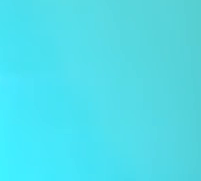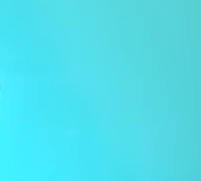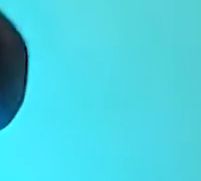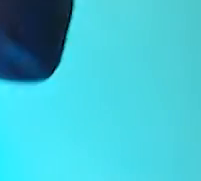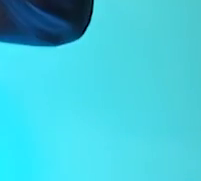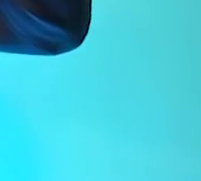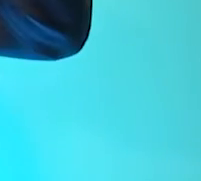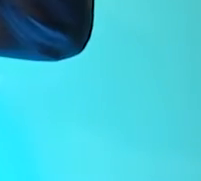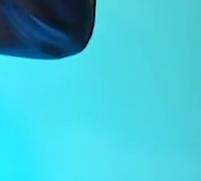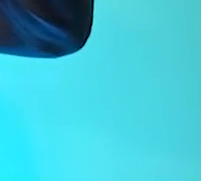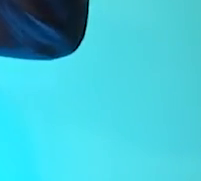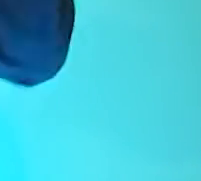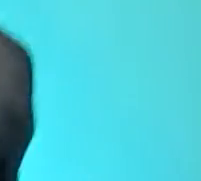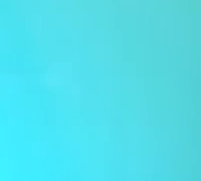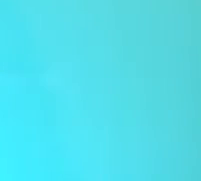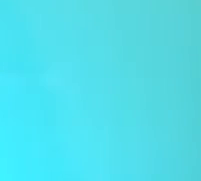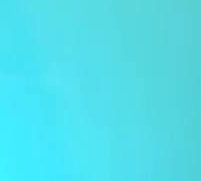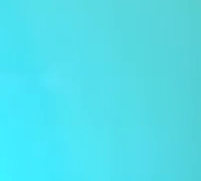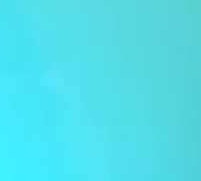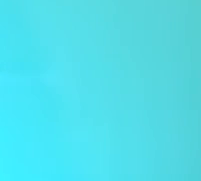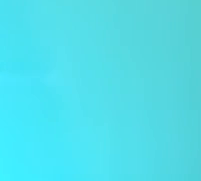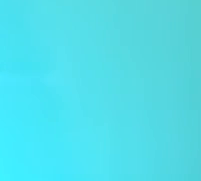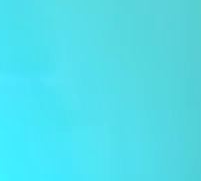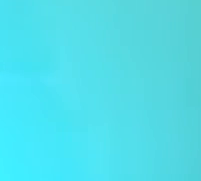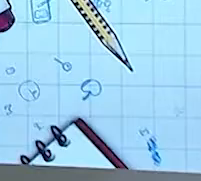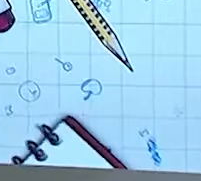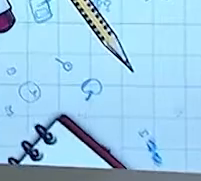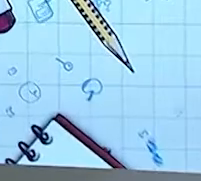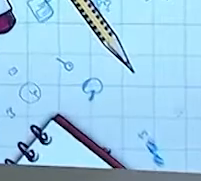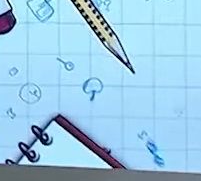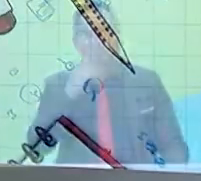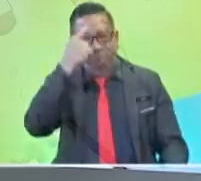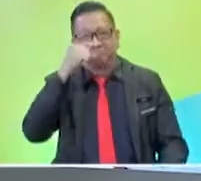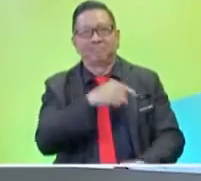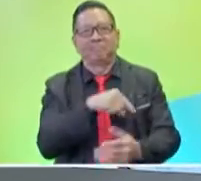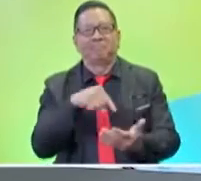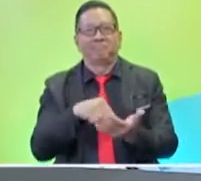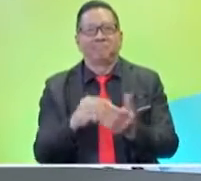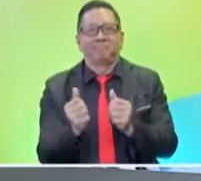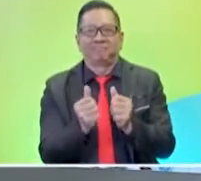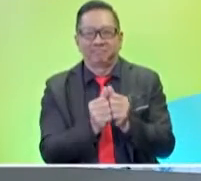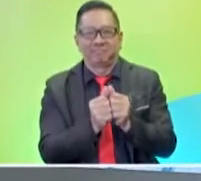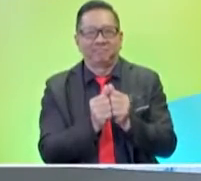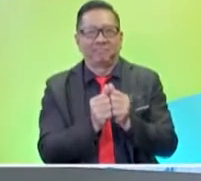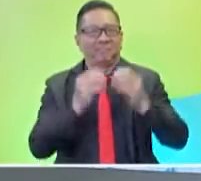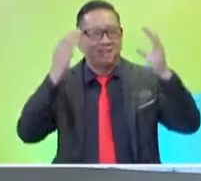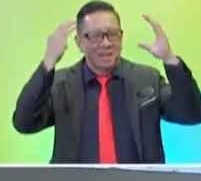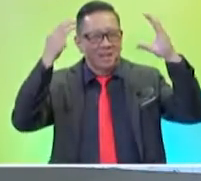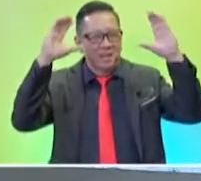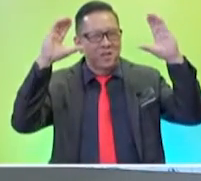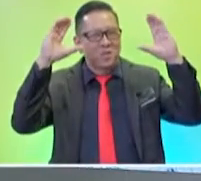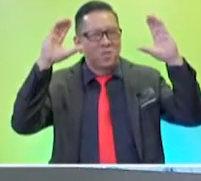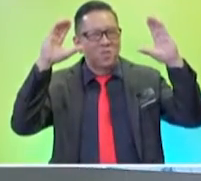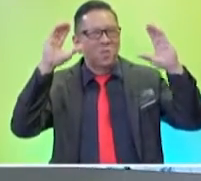khabar Cikgu? Wah, ceria sangat Cikgu Ko. Dan untuk hari ini juga, kita ada seorang guru penyampai yang cukup